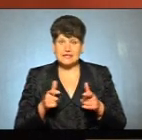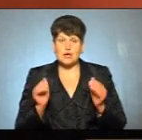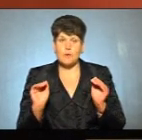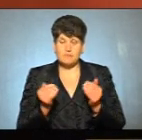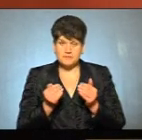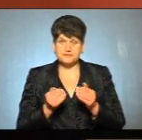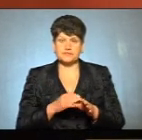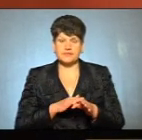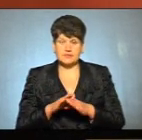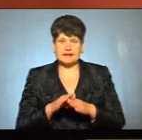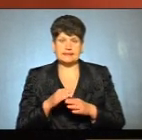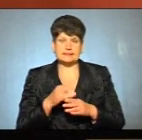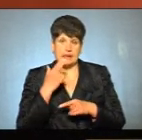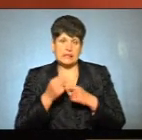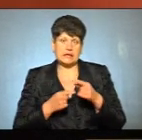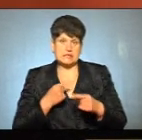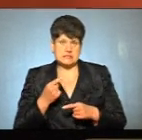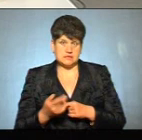реалізувати церковні традиції та обряди?